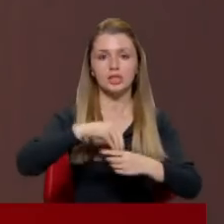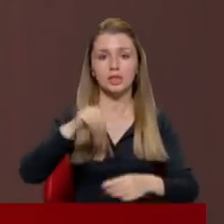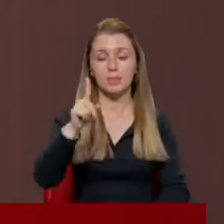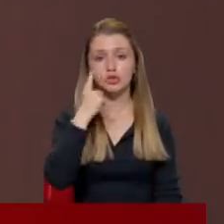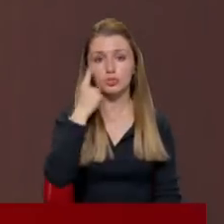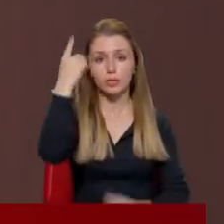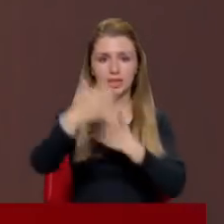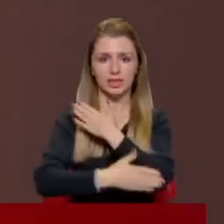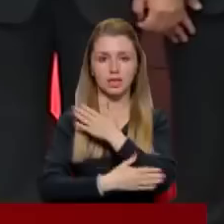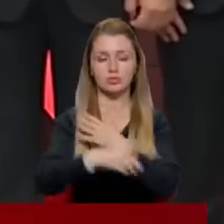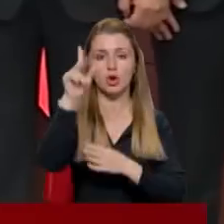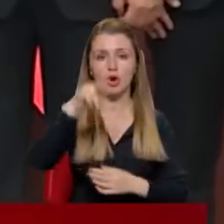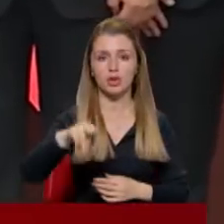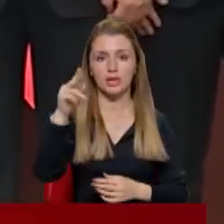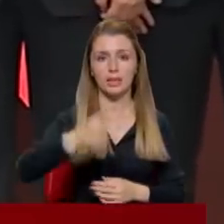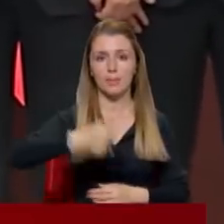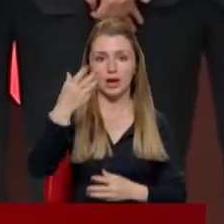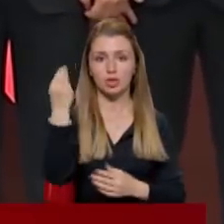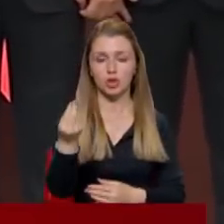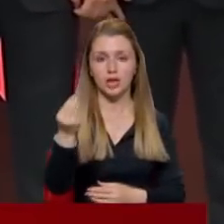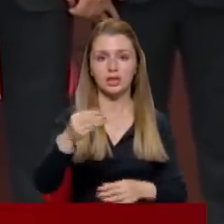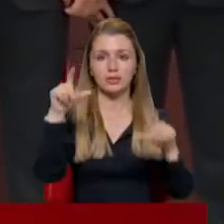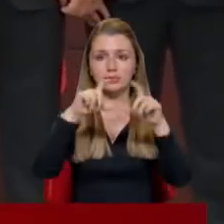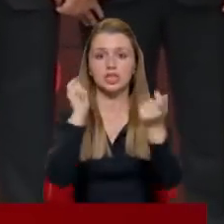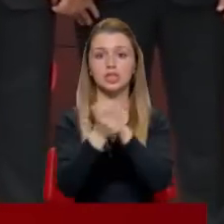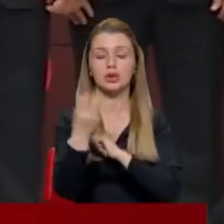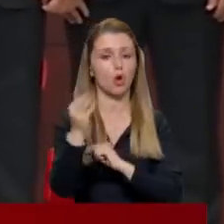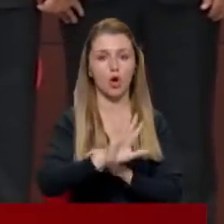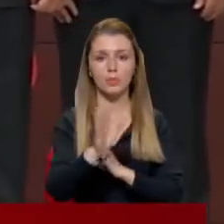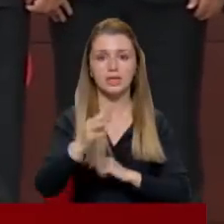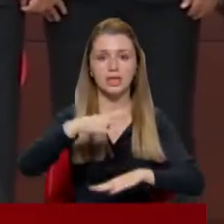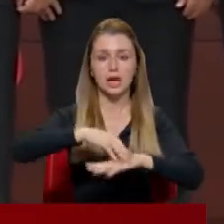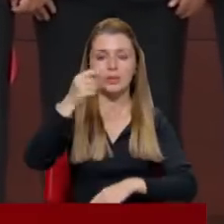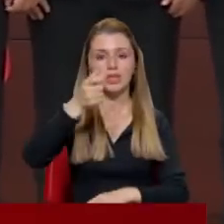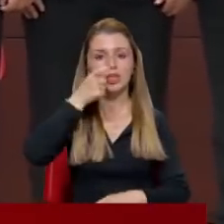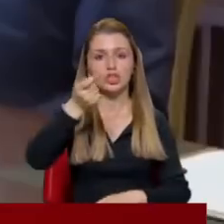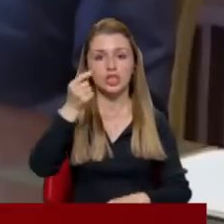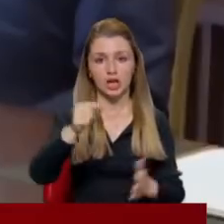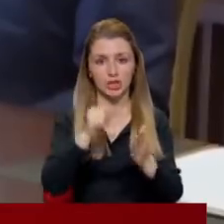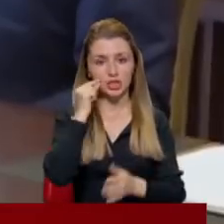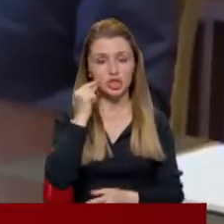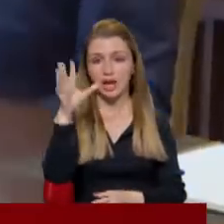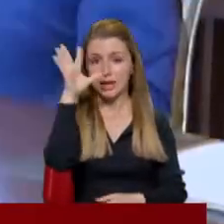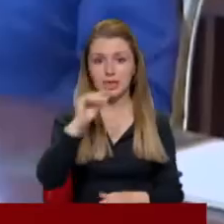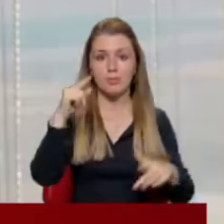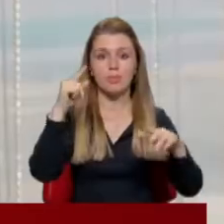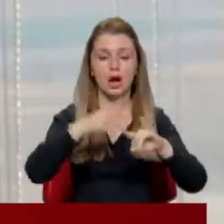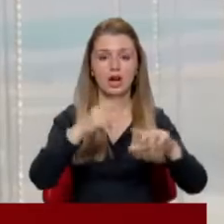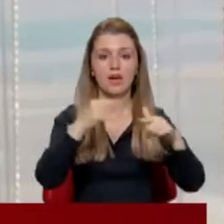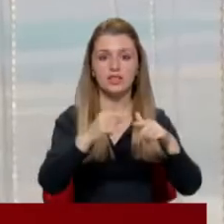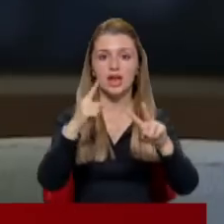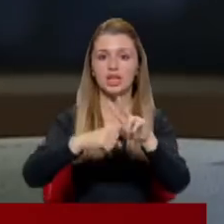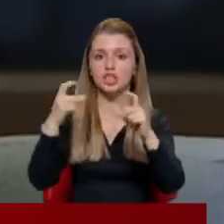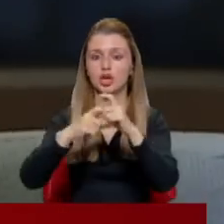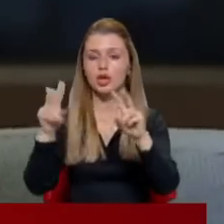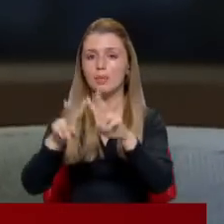Cumhurbaşkanı yardımcısı 17 bakandan oluşan şablon değişmedi kabinenin dikkat çeken İsimleri ise Hakan Fidan Yaşar